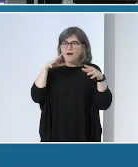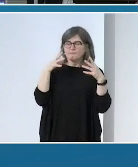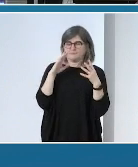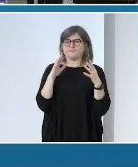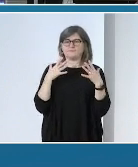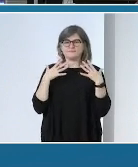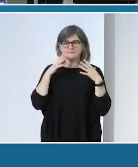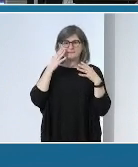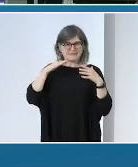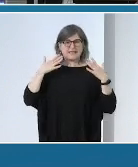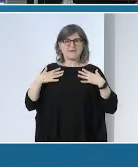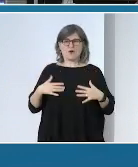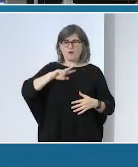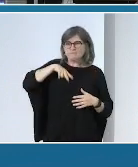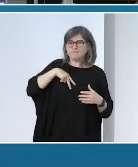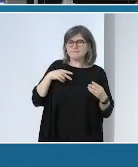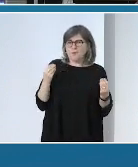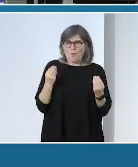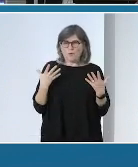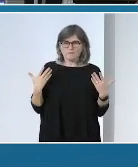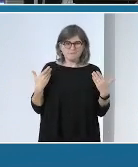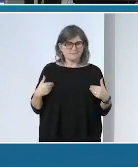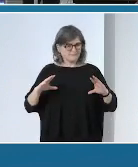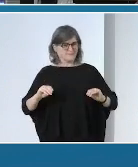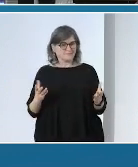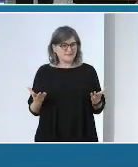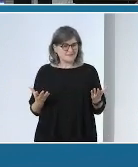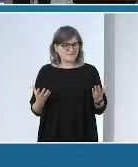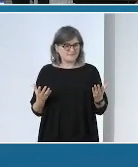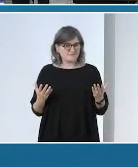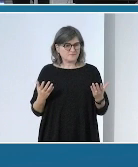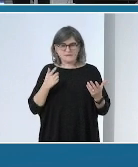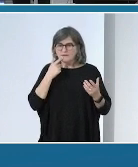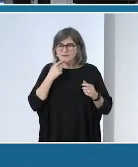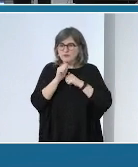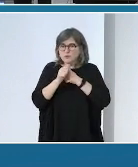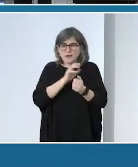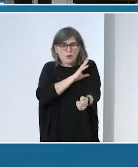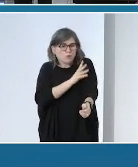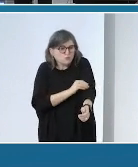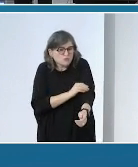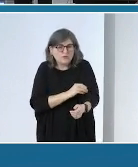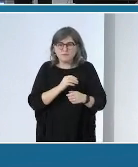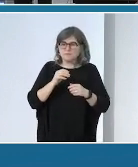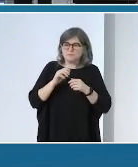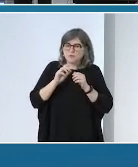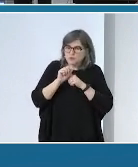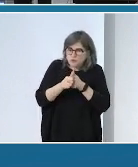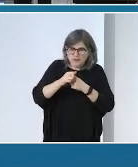l'origine de ces signaux de proprioception, c'est les récepteurs qui sont situés dans nos muscles et dans nos articulations.